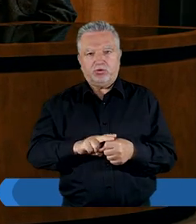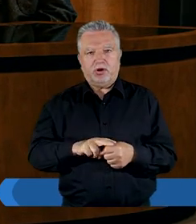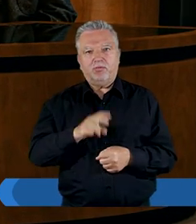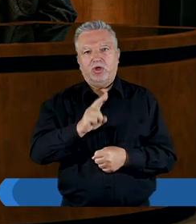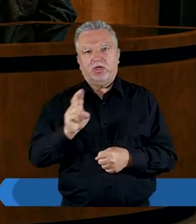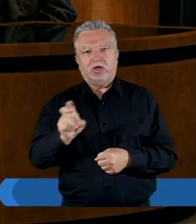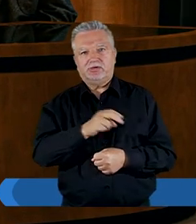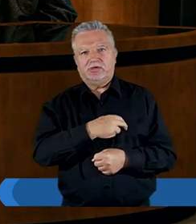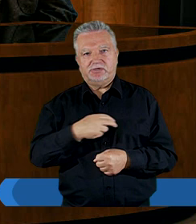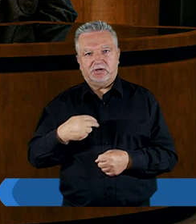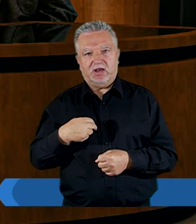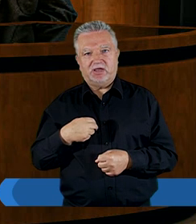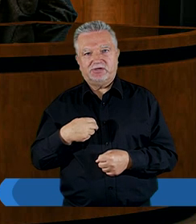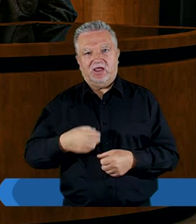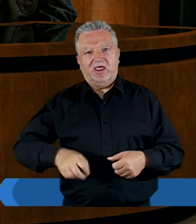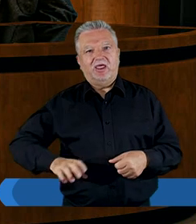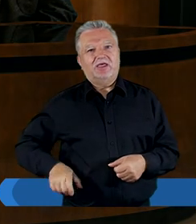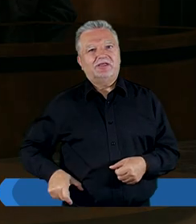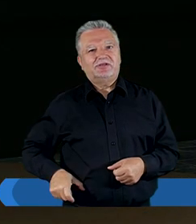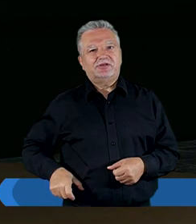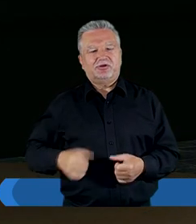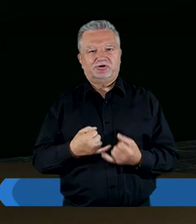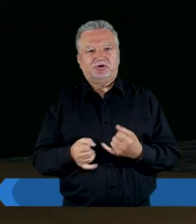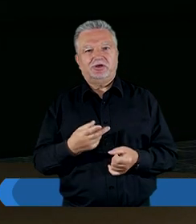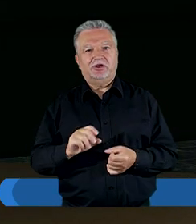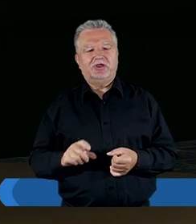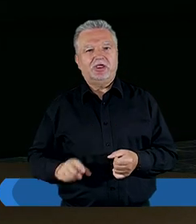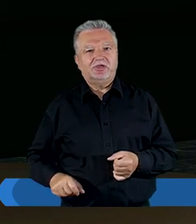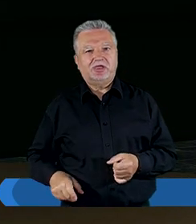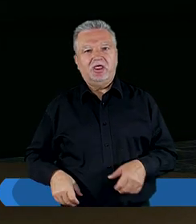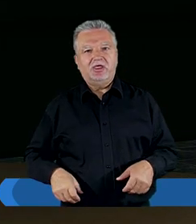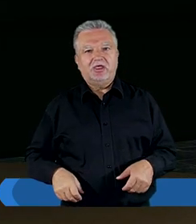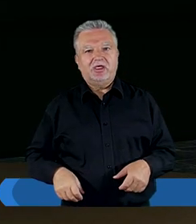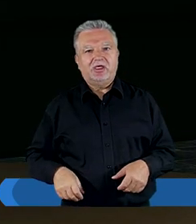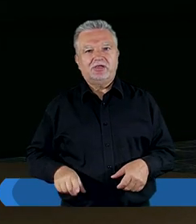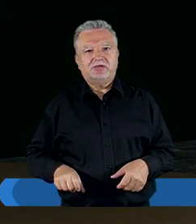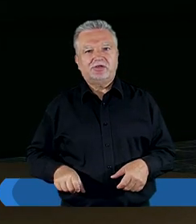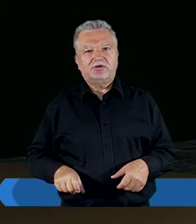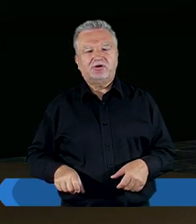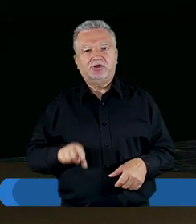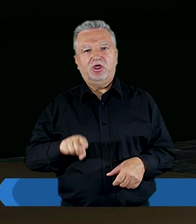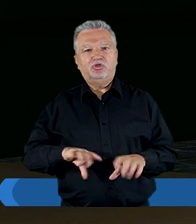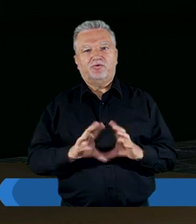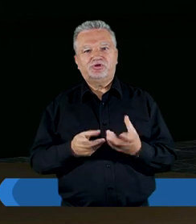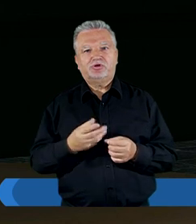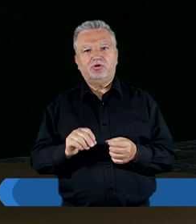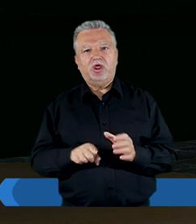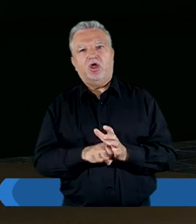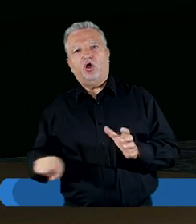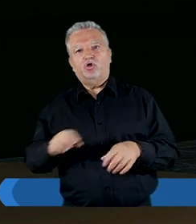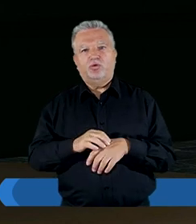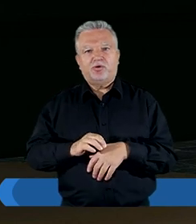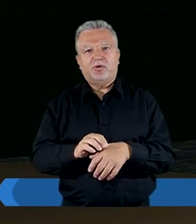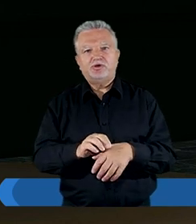każdy z nas by zazdrościł, jeżeli nie zazdrości. I to wszystko nie odprowadziło go od Boga,